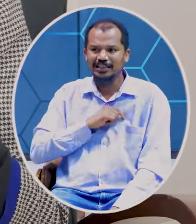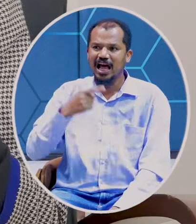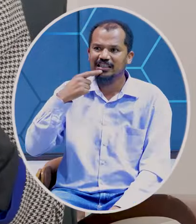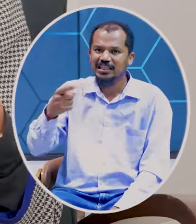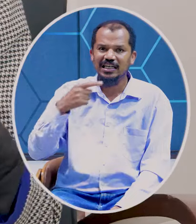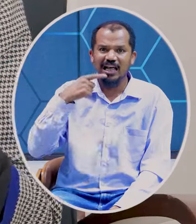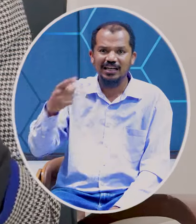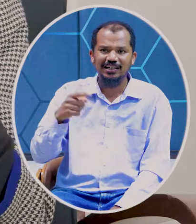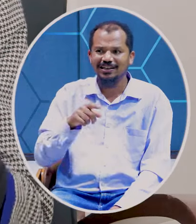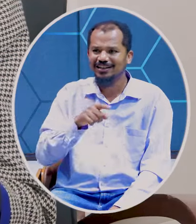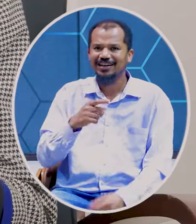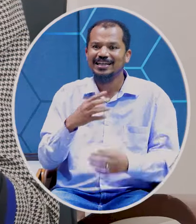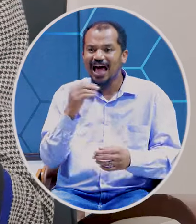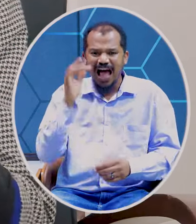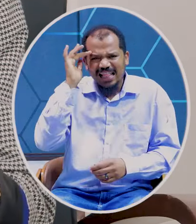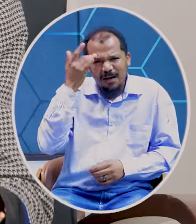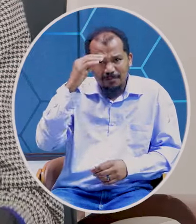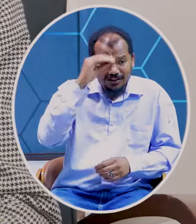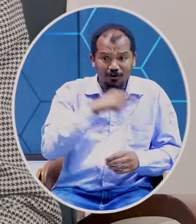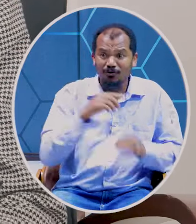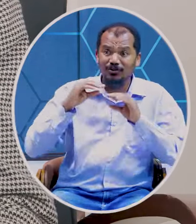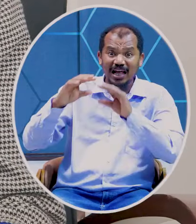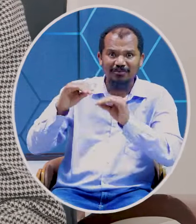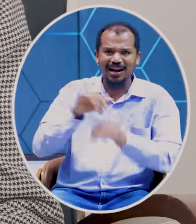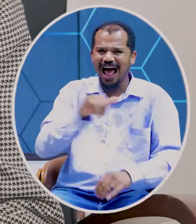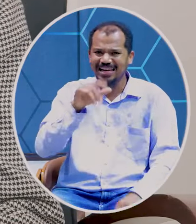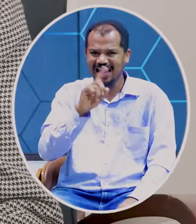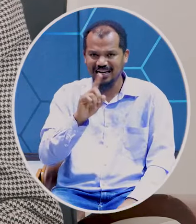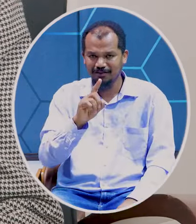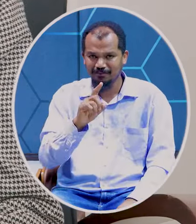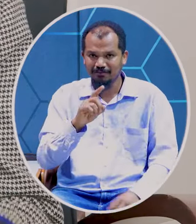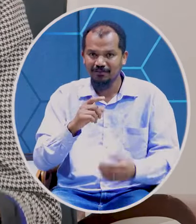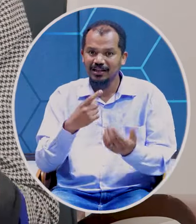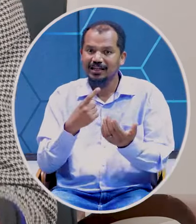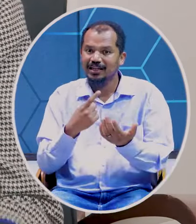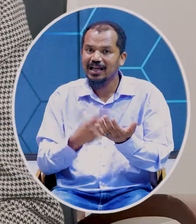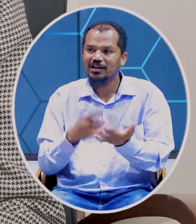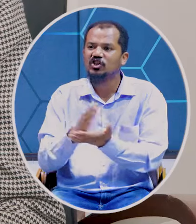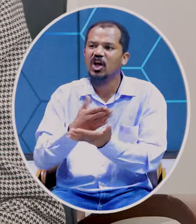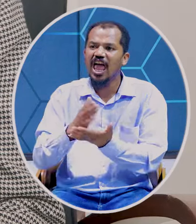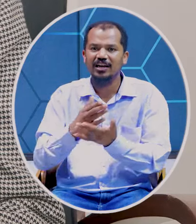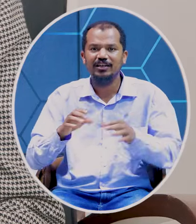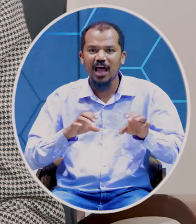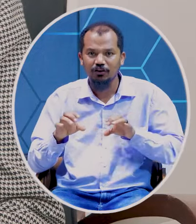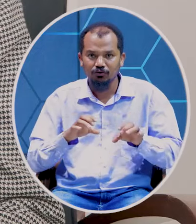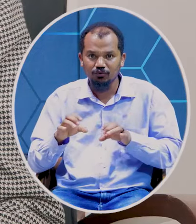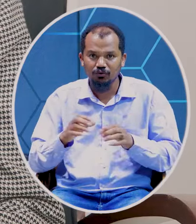እኛ ስንነግር እና ታካሚ ያንን ጉዞ ያለፈበት ሰው ሲነግር አንድ አይደለም እና ያንን ሼር